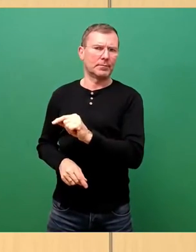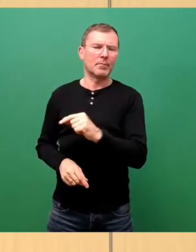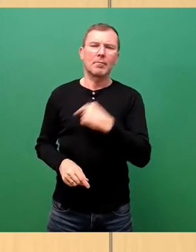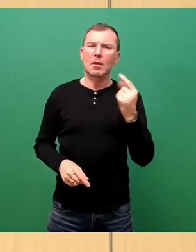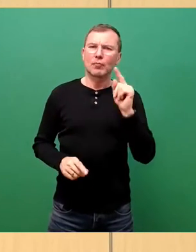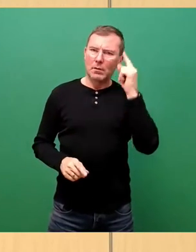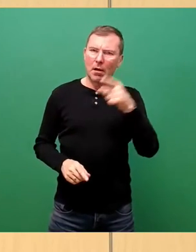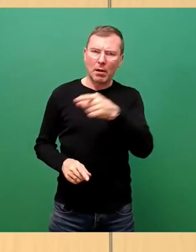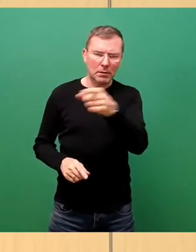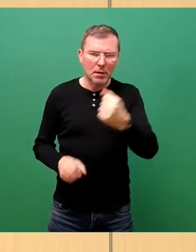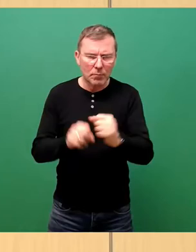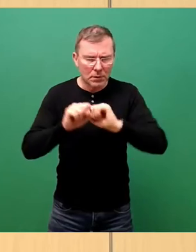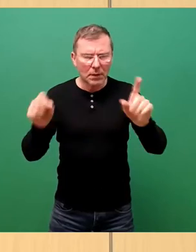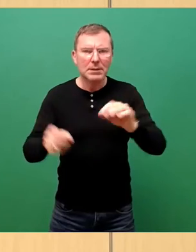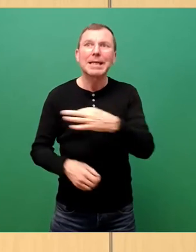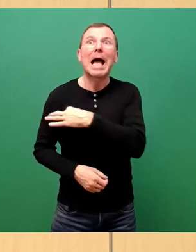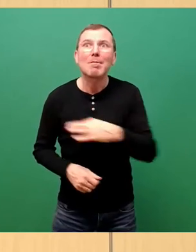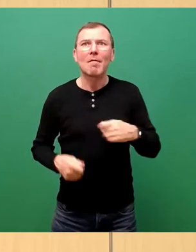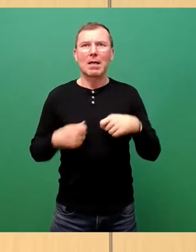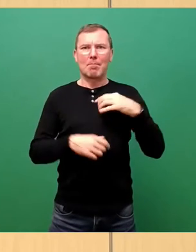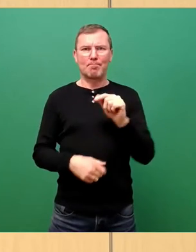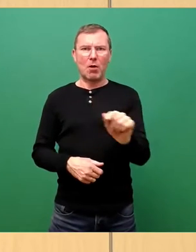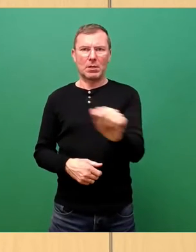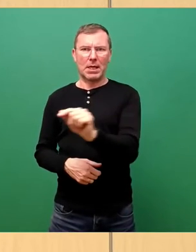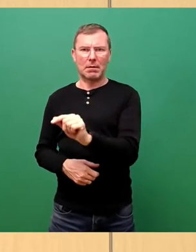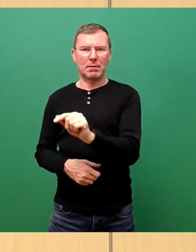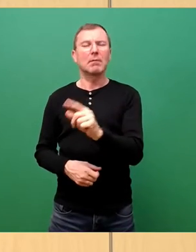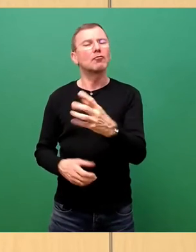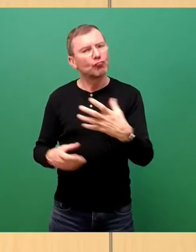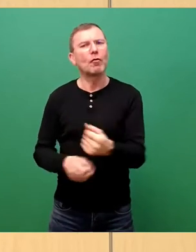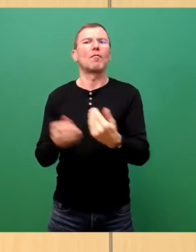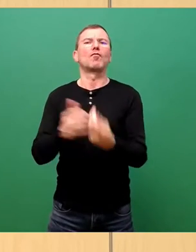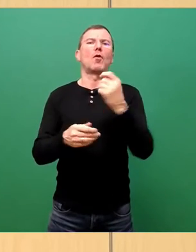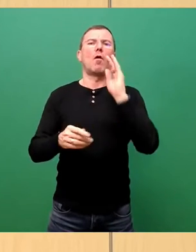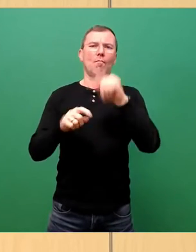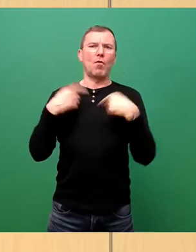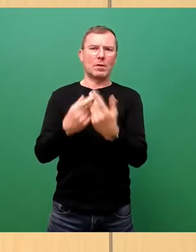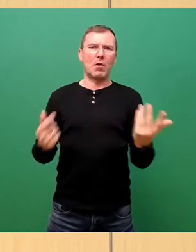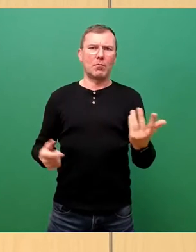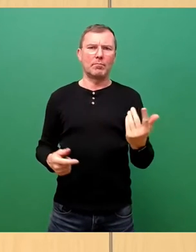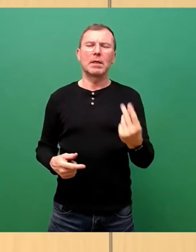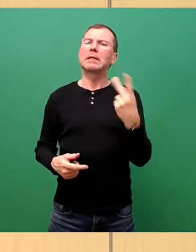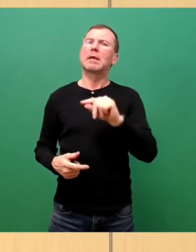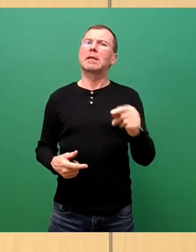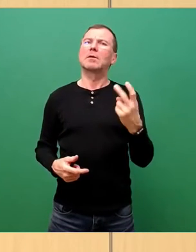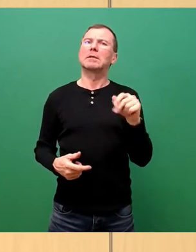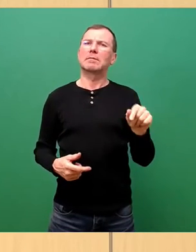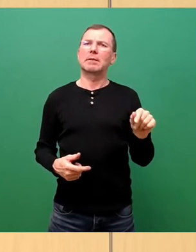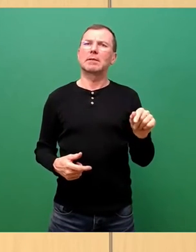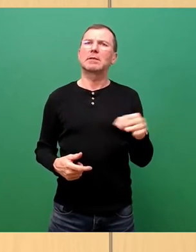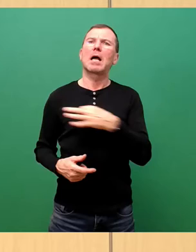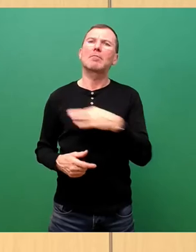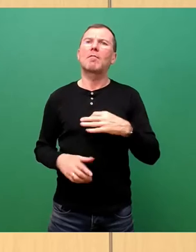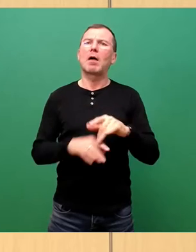vor allem die privaten Bauträger sind, die in Dresden neuen Wohnraum schaffen. Im Jahr 2020 wurden durch private und privatwirtschaftliche Bauträger